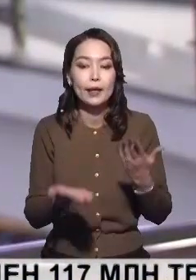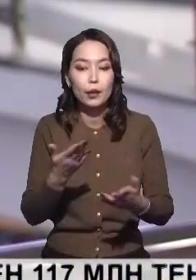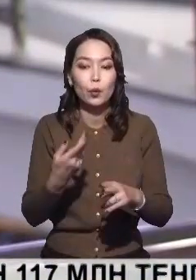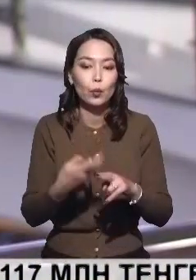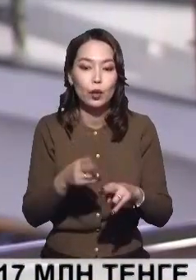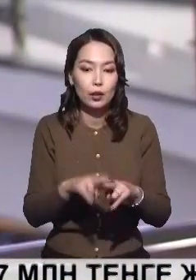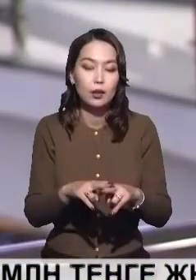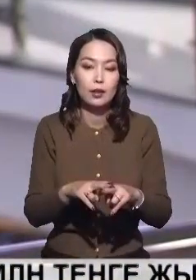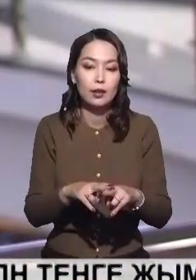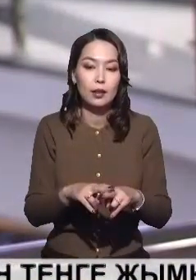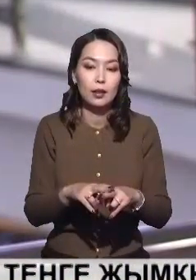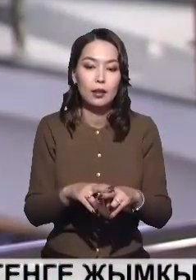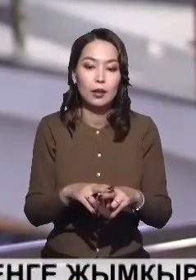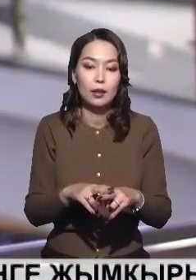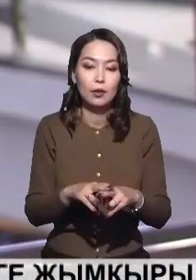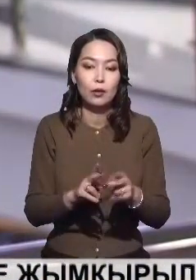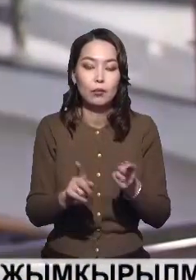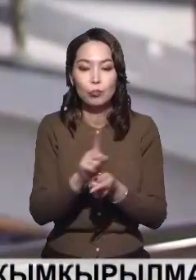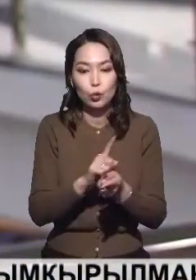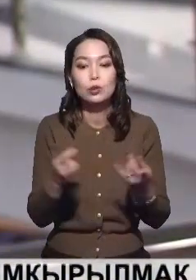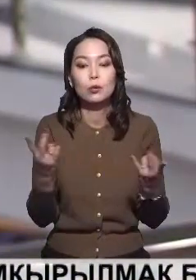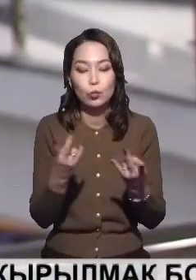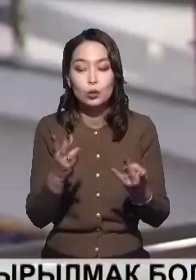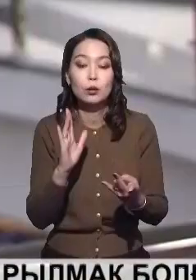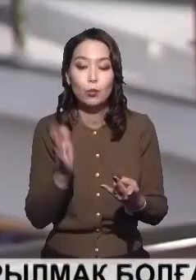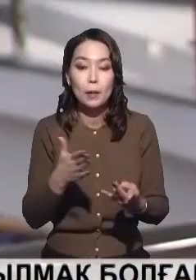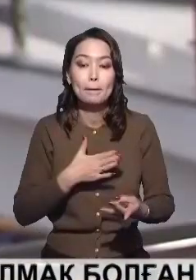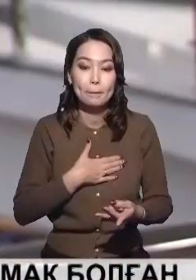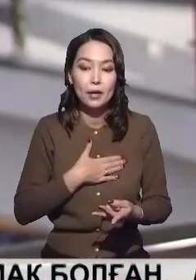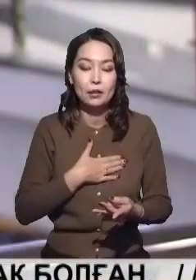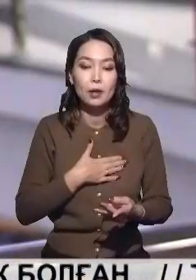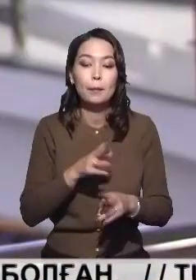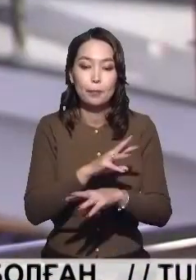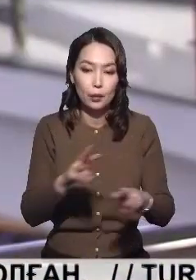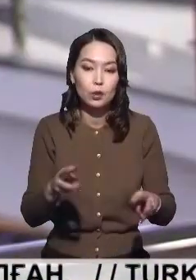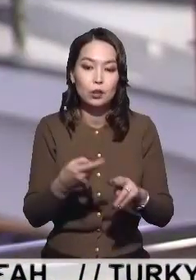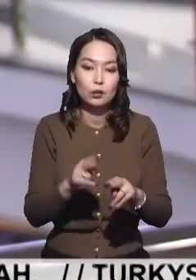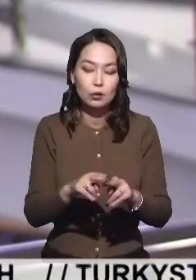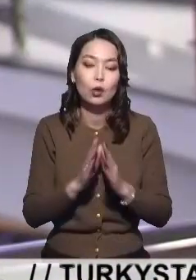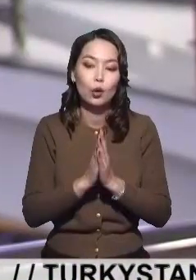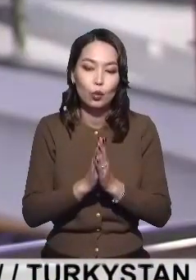қаулы өзгерту керек болса, біз үкіметке осындай ұсыныс жасаймыз.